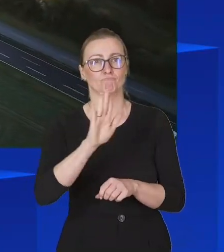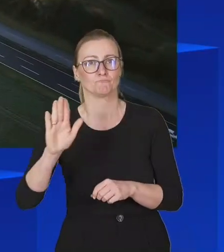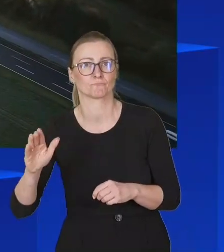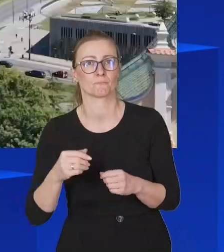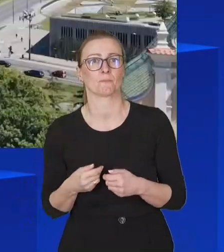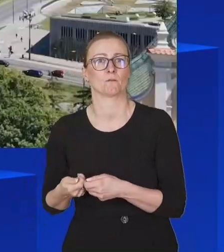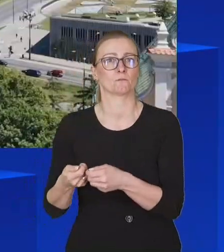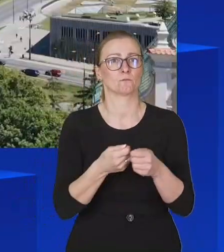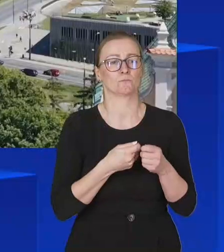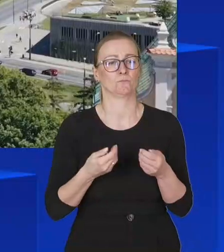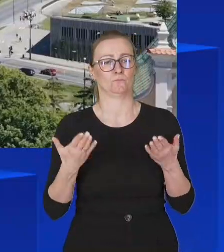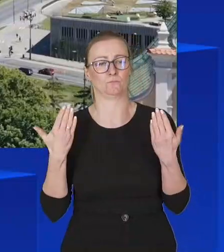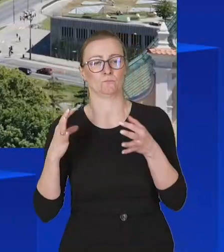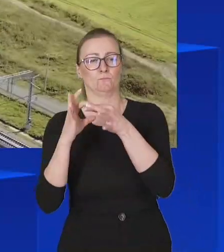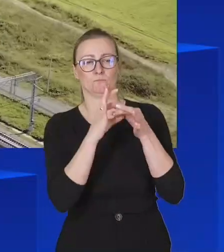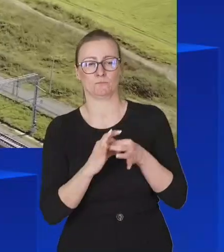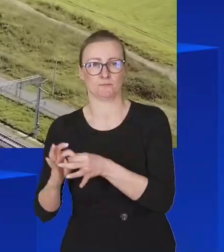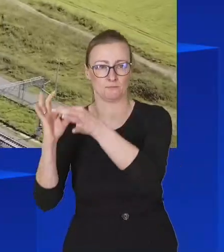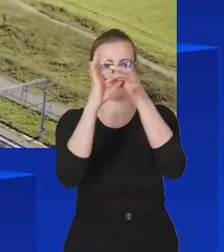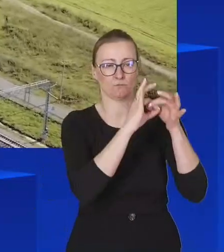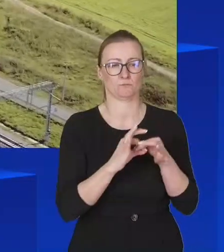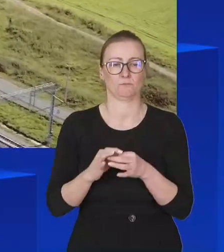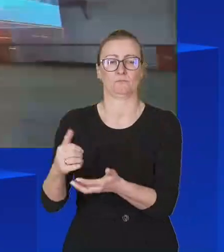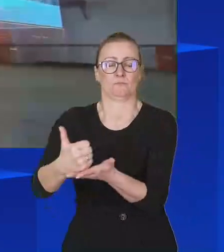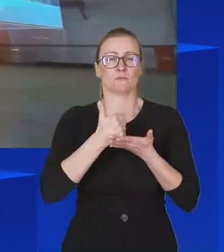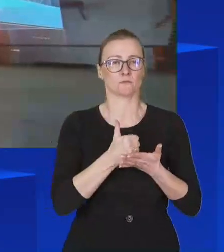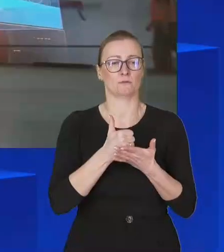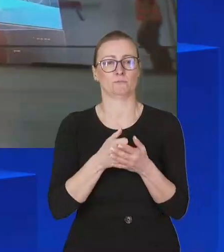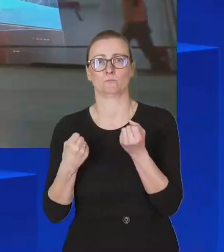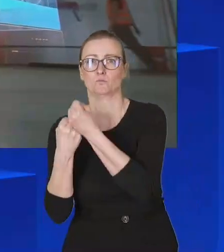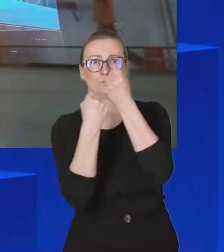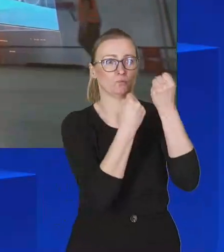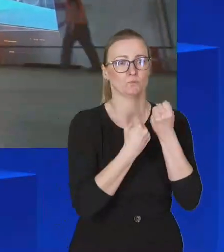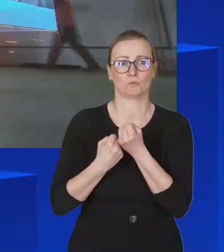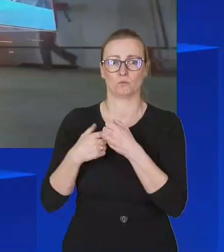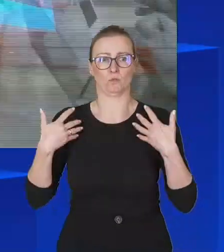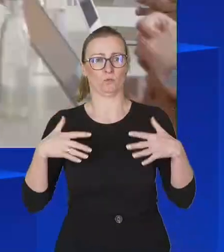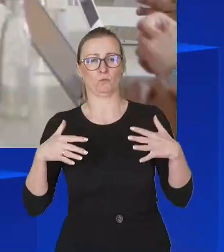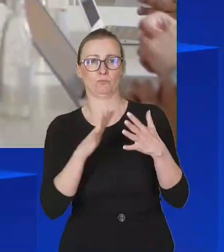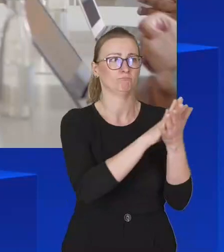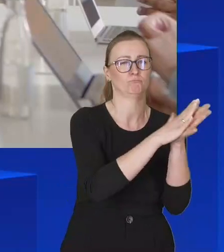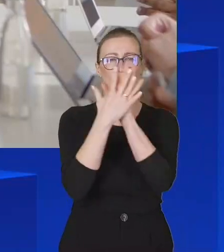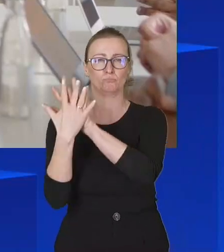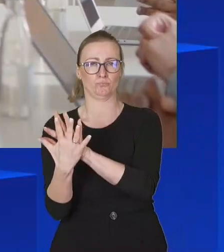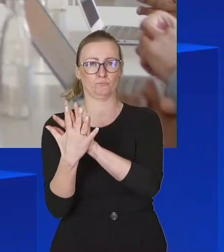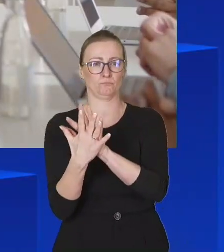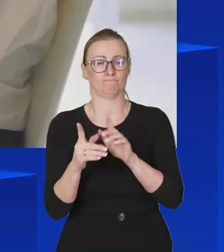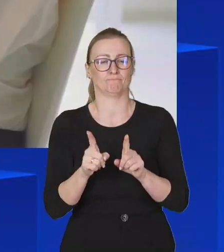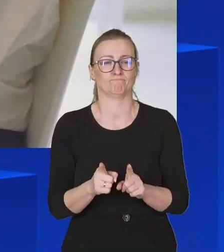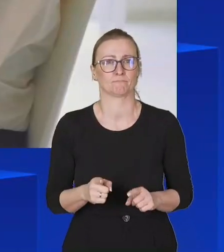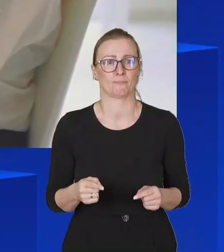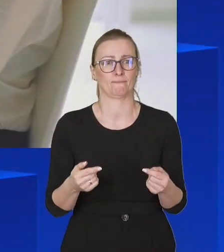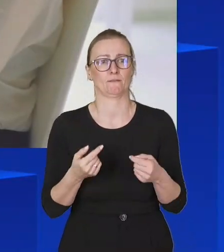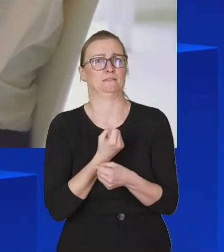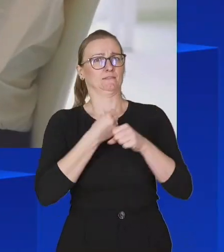wspierając regiony, wzmacnia całą Europę w transformacji gospodarczej. Zwiększa także bezpieczeństwo i przyczynia się do budowy odporności